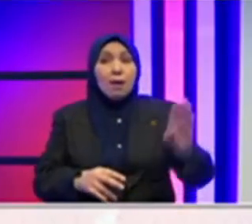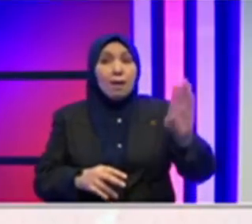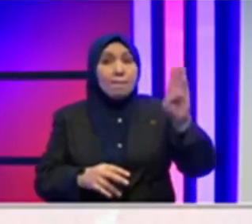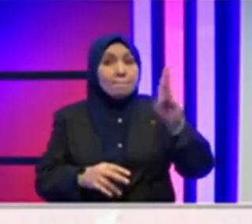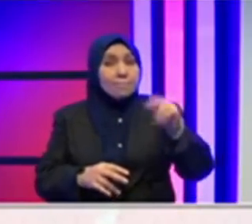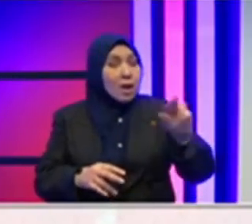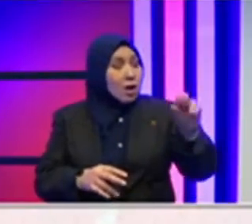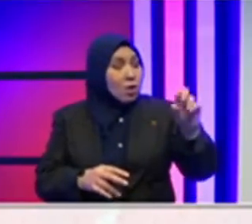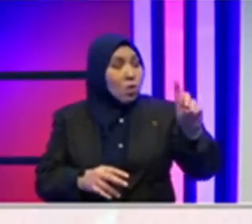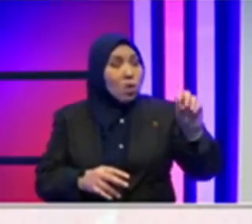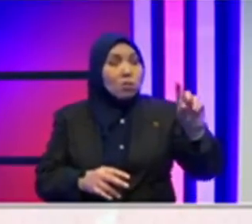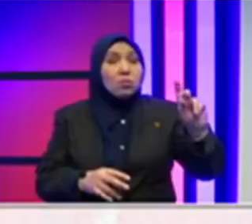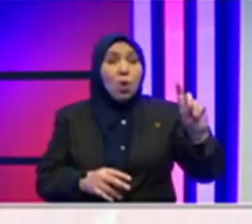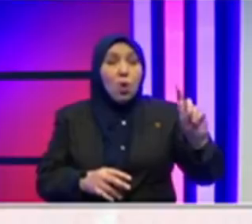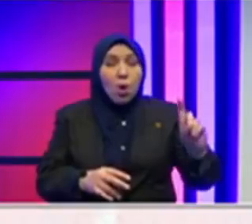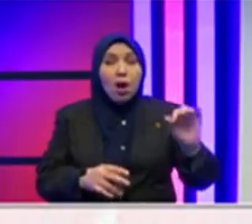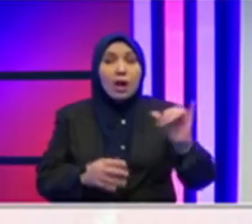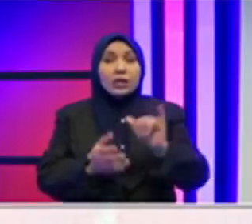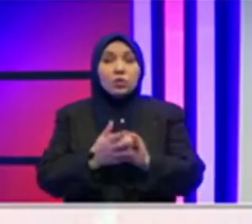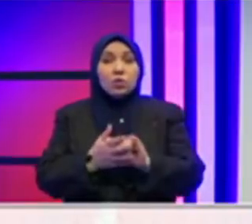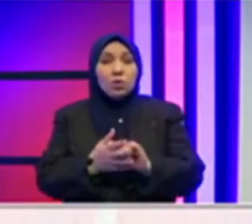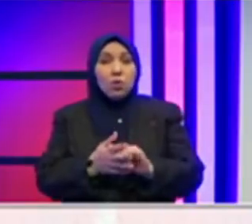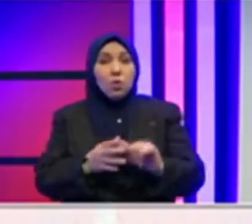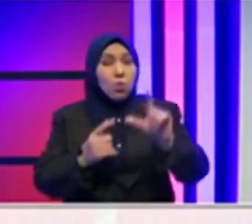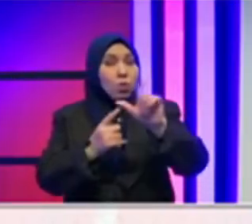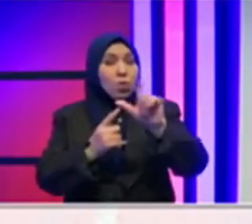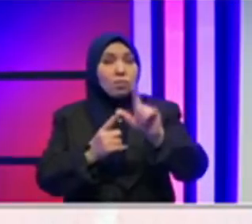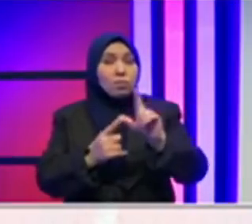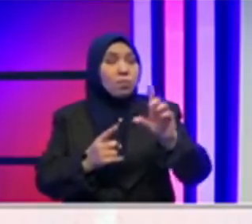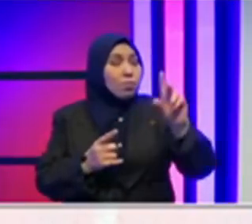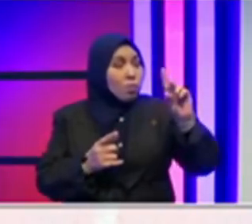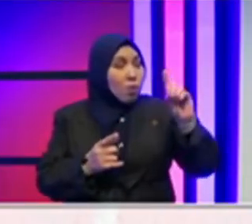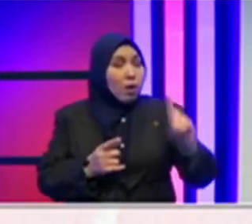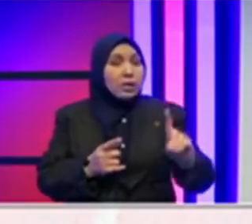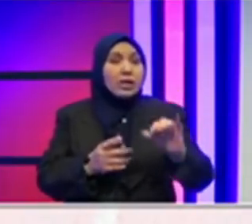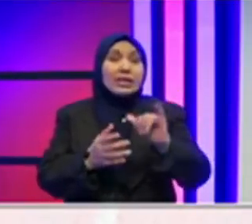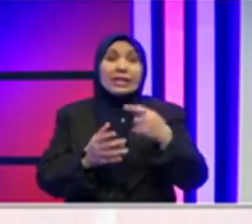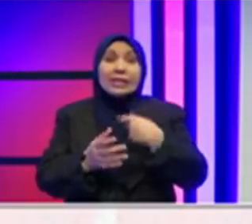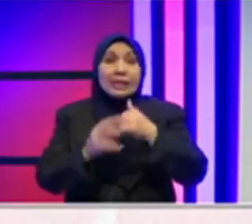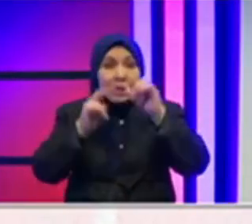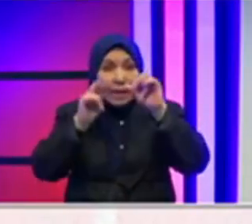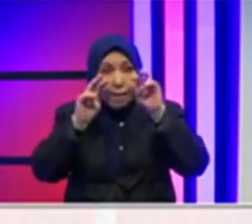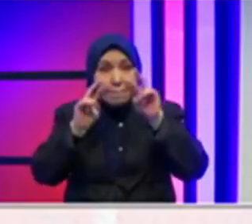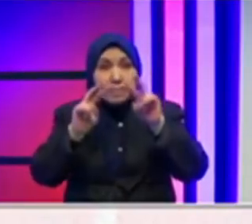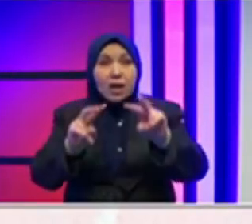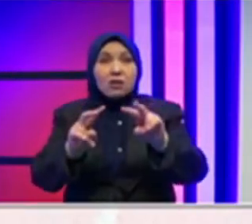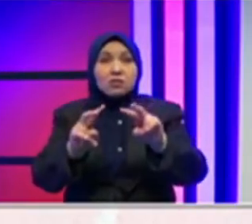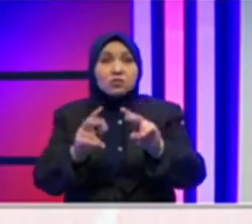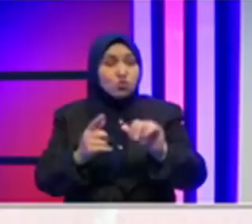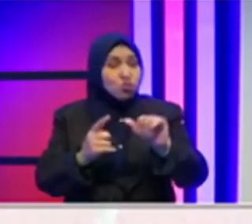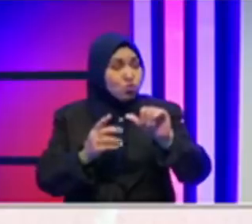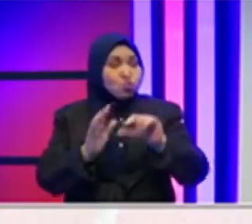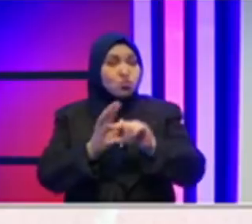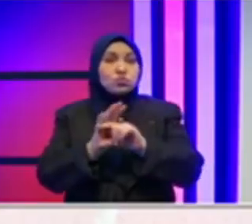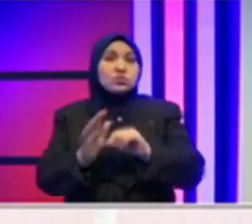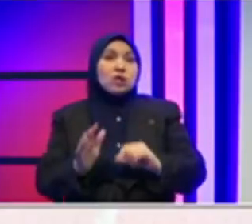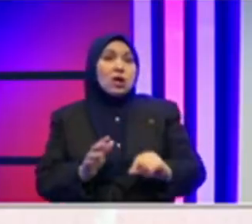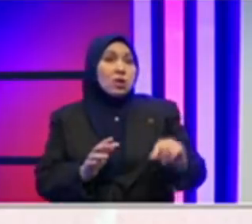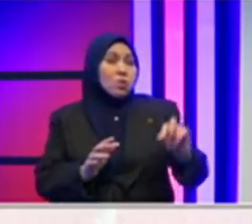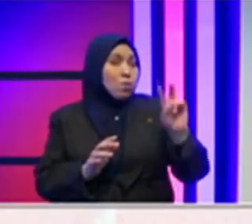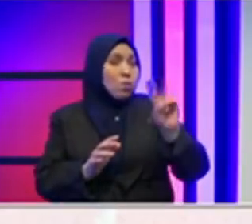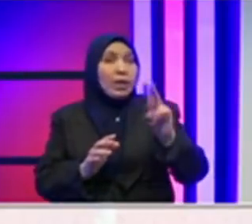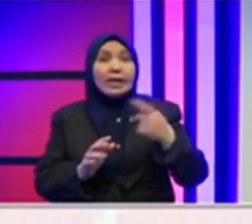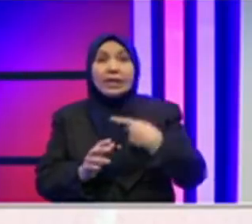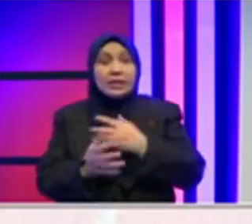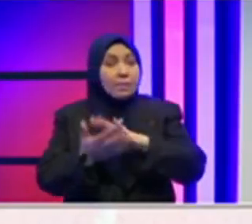daraba, kan, huruf dad yang berbaris di atas. Kemudian kita lihat pula surah yang ke-22, surah Al-Hajj, yang